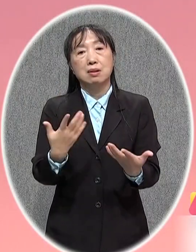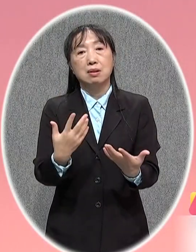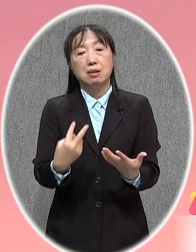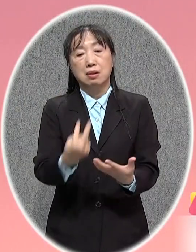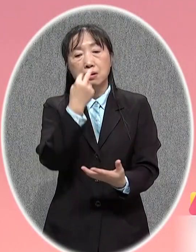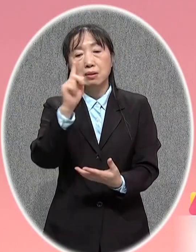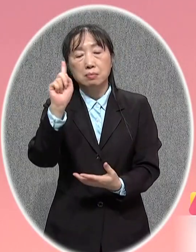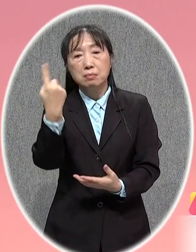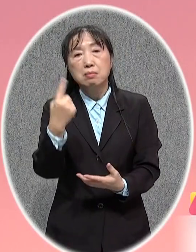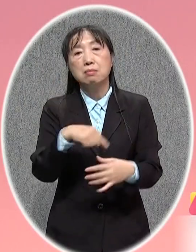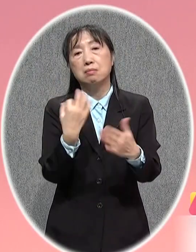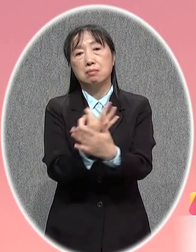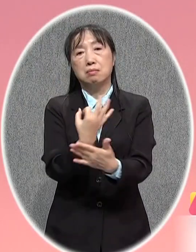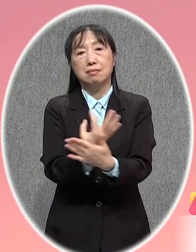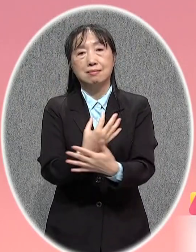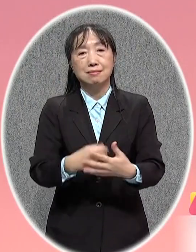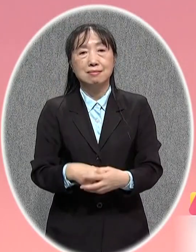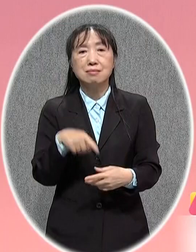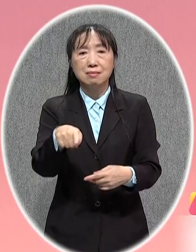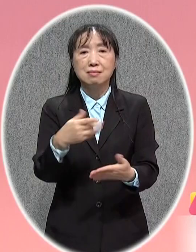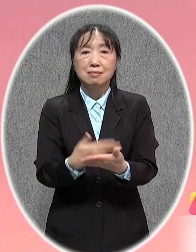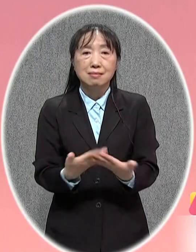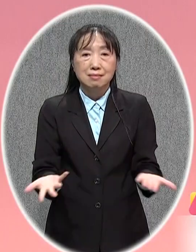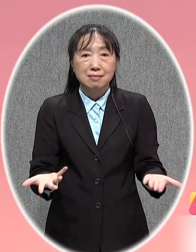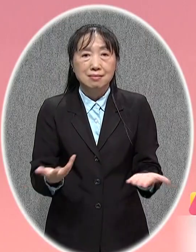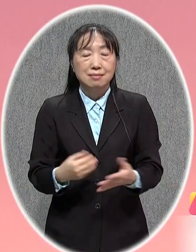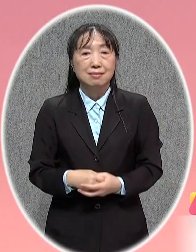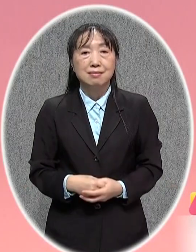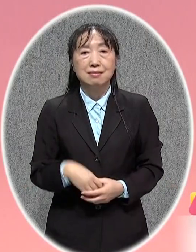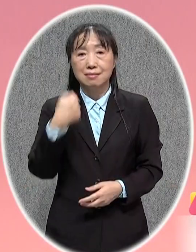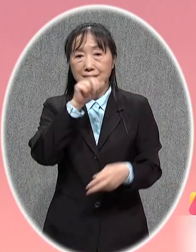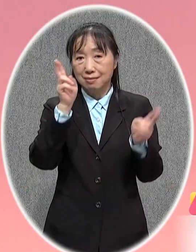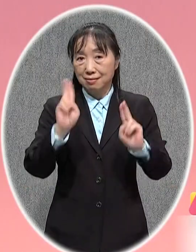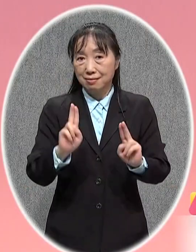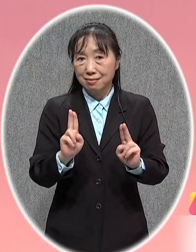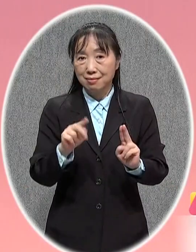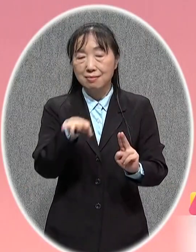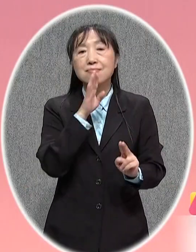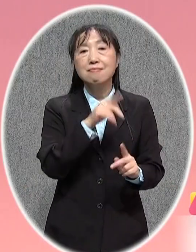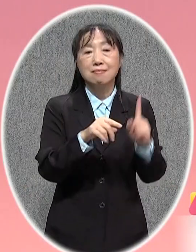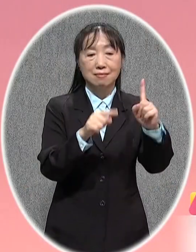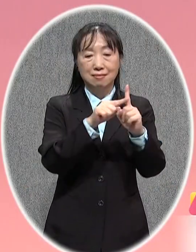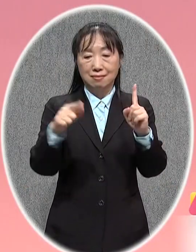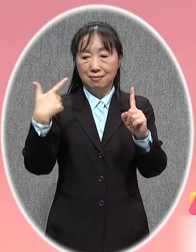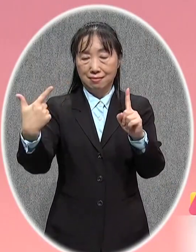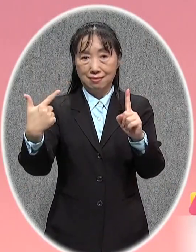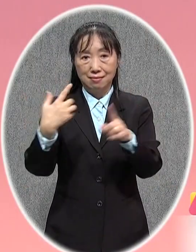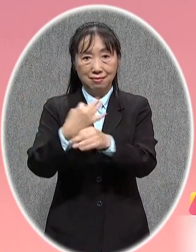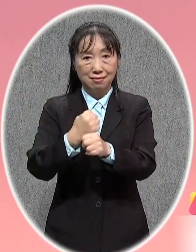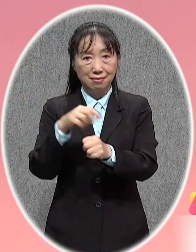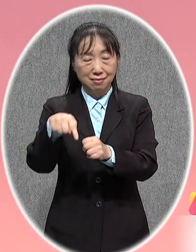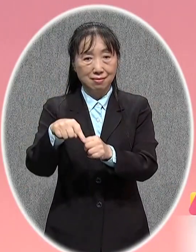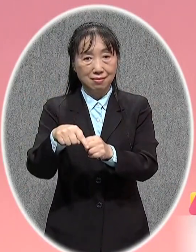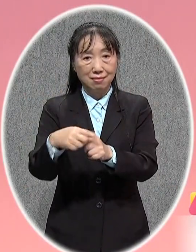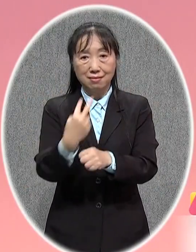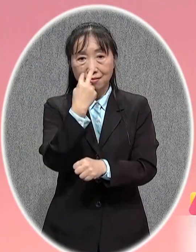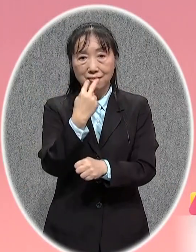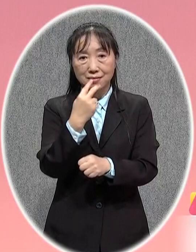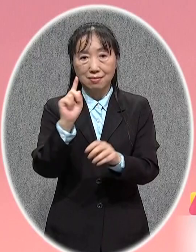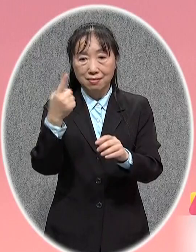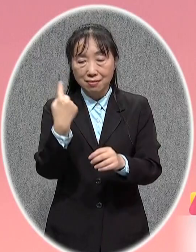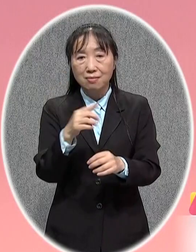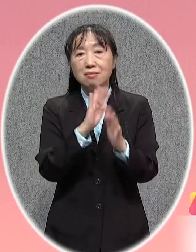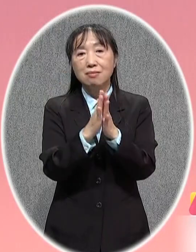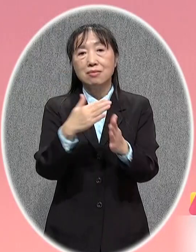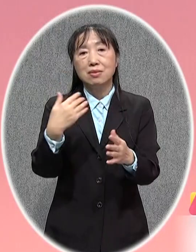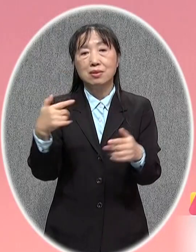气源来供应的时候呢怎么办？台电是把一到六号的气源呢把它降